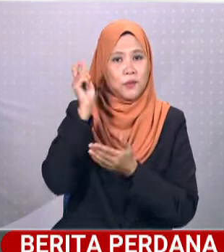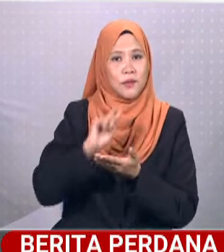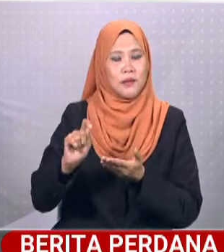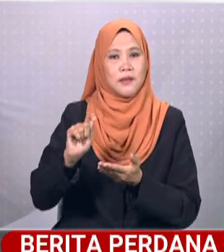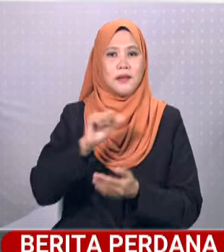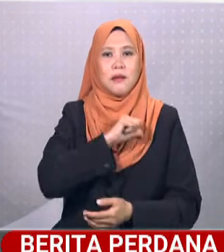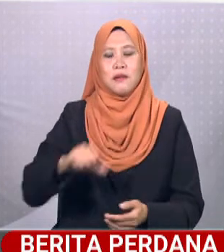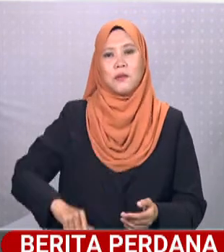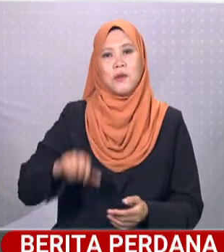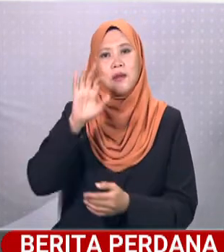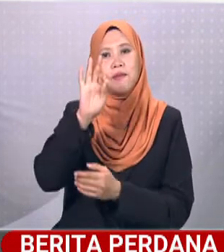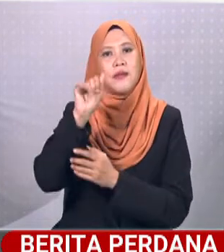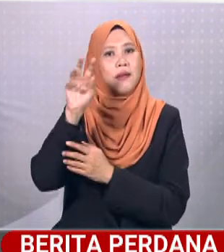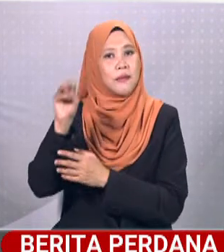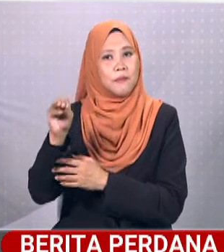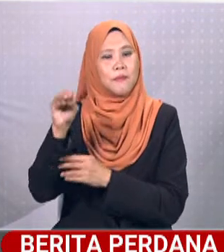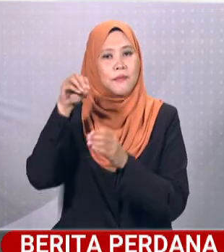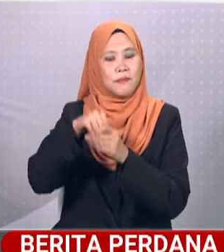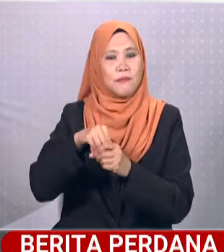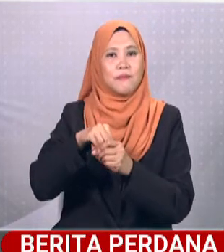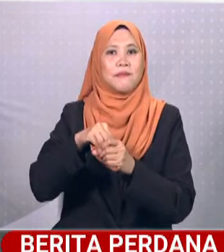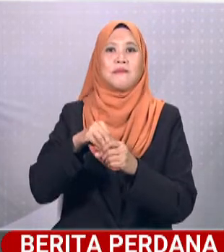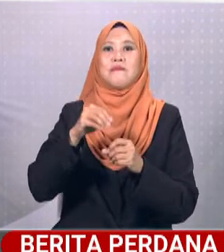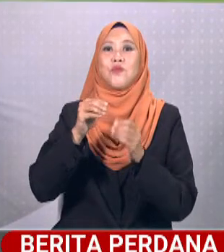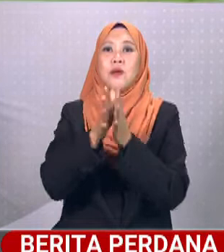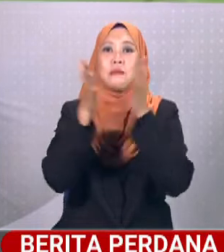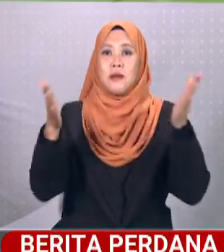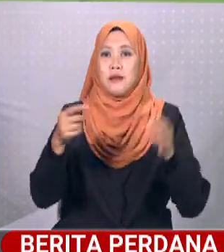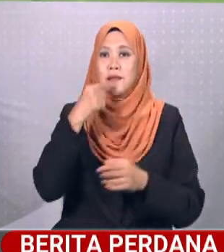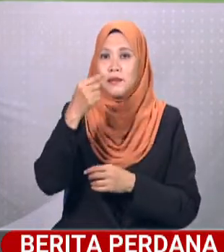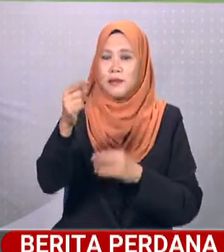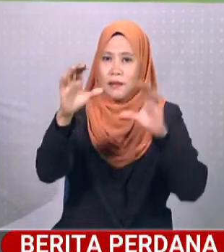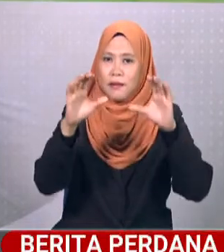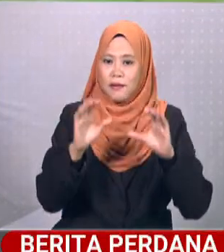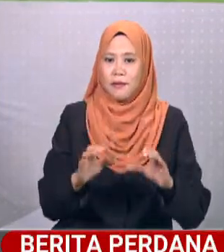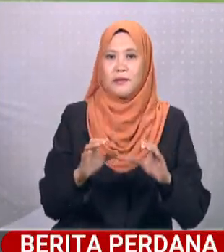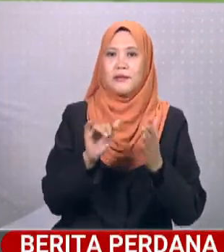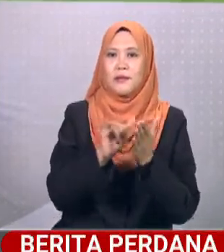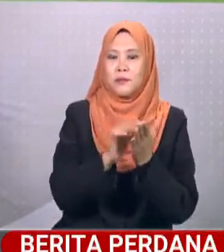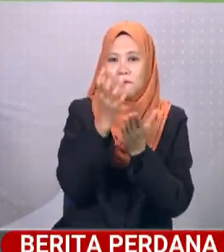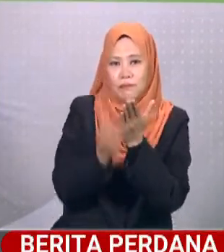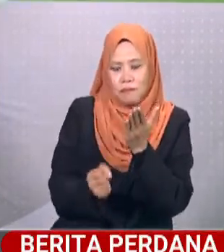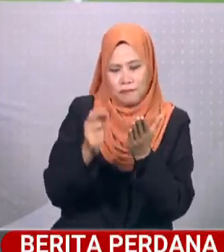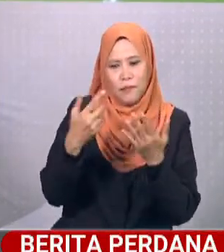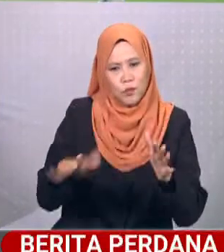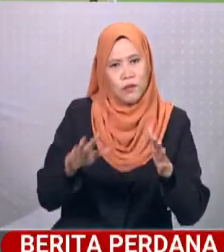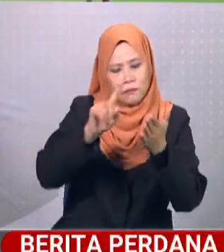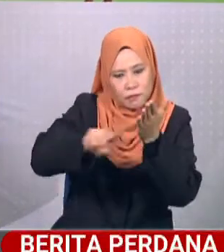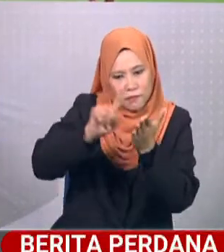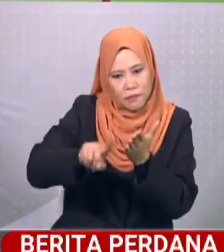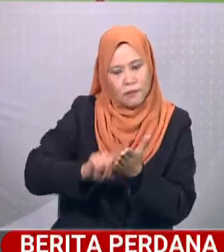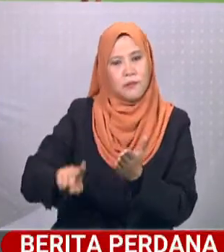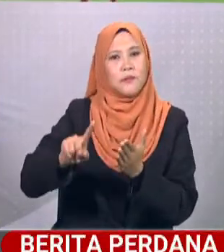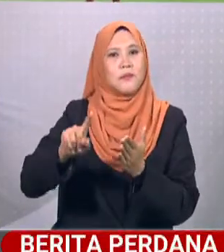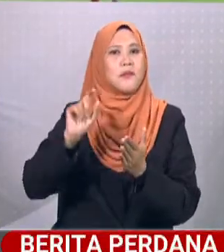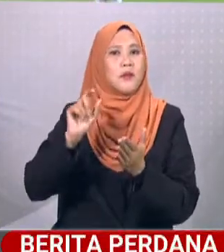Agung FAM Stuart Ramalinga melalui satu kenyataan media berkata, pendekatan itu diambil selepas penelitian urus setia